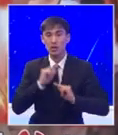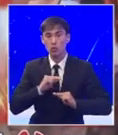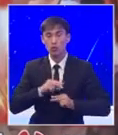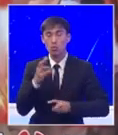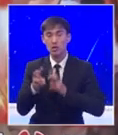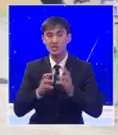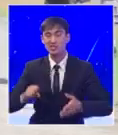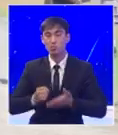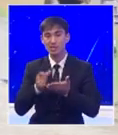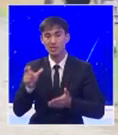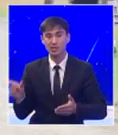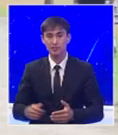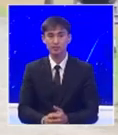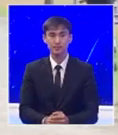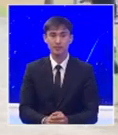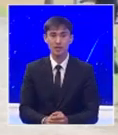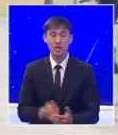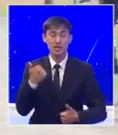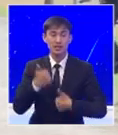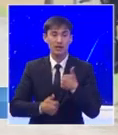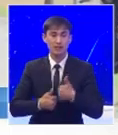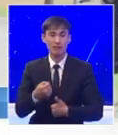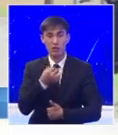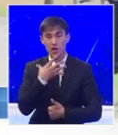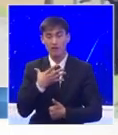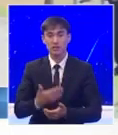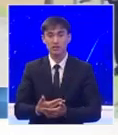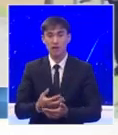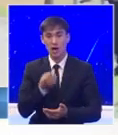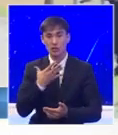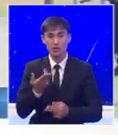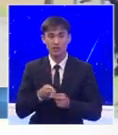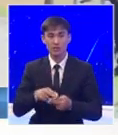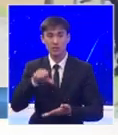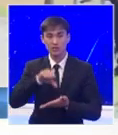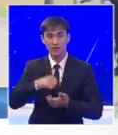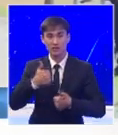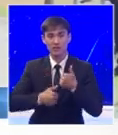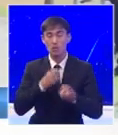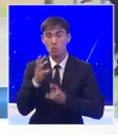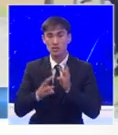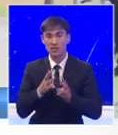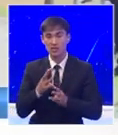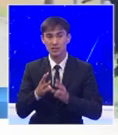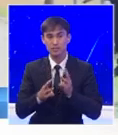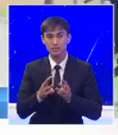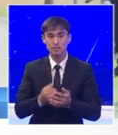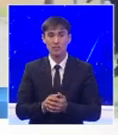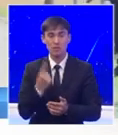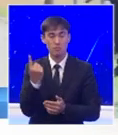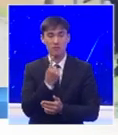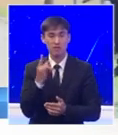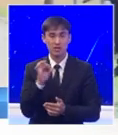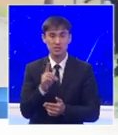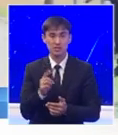и спасателей. Соревнования очень нравятся. Хорошее. Я в этом соревновании пожарном, именно в пожарном, в первый